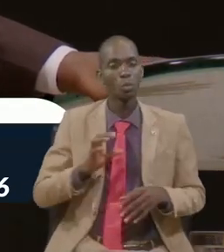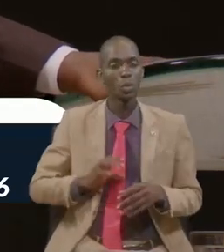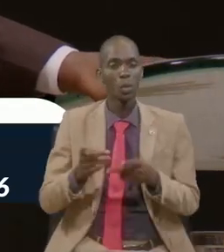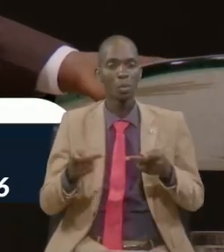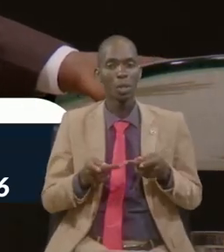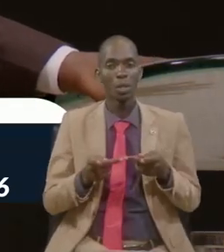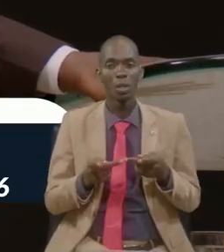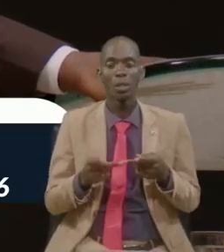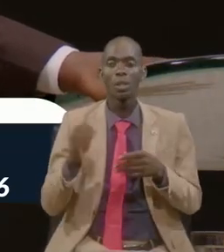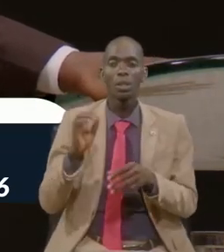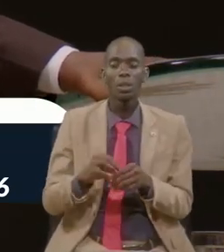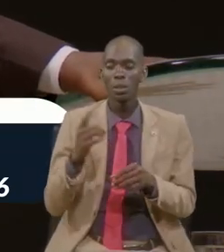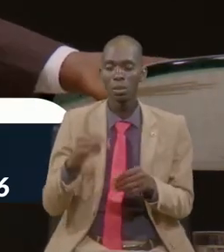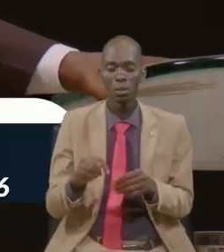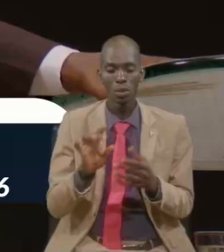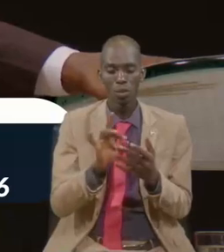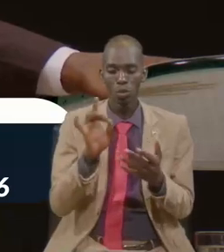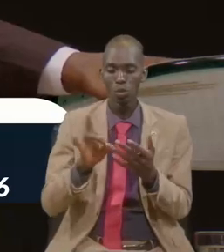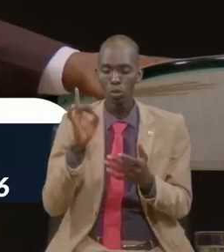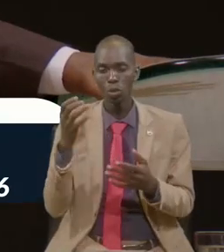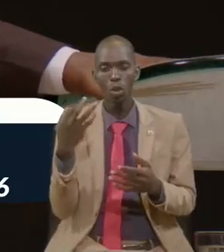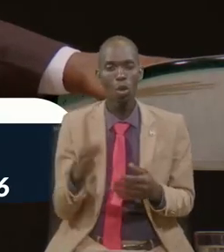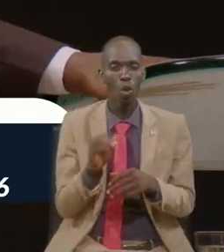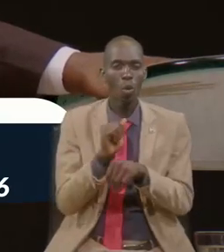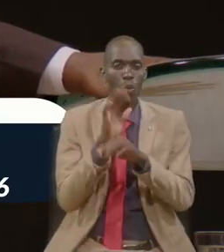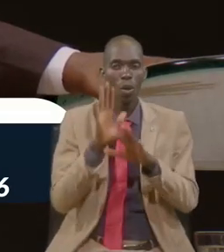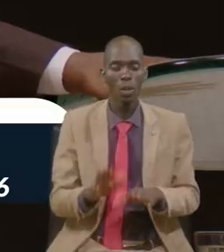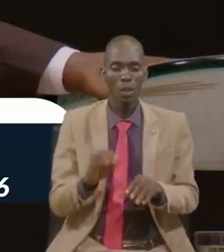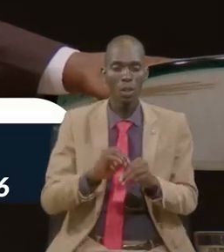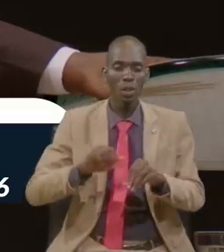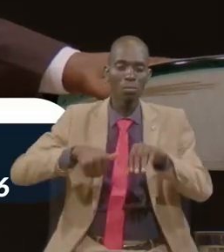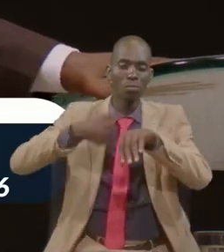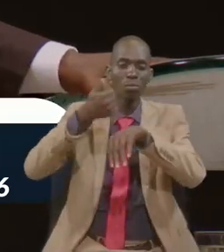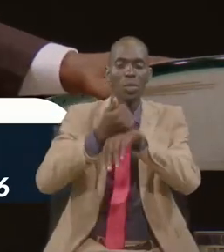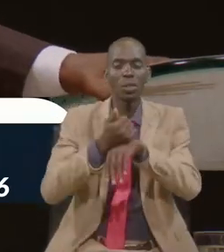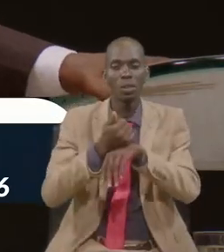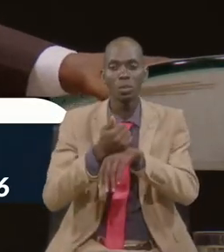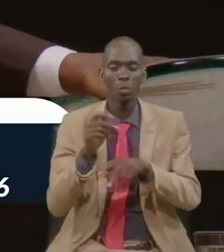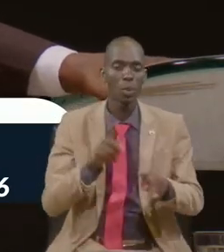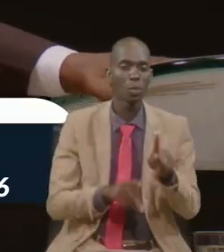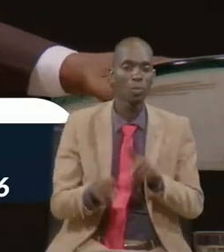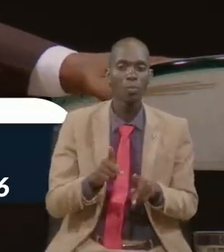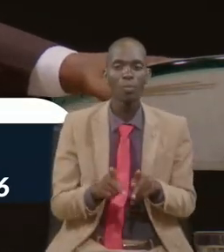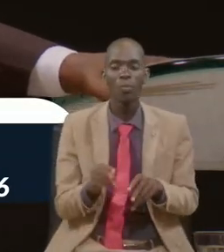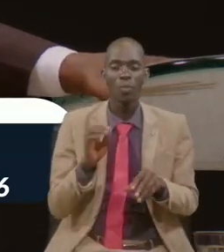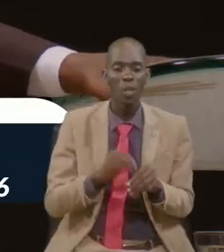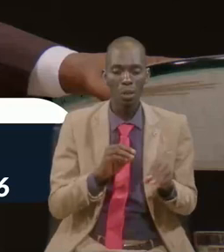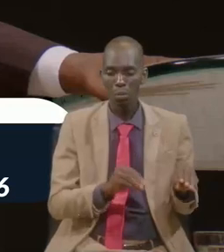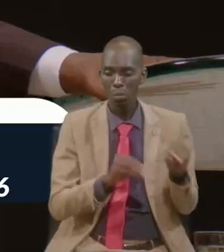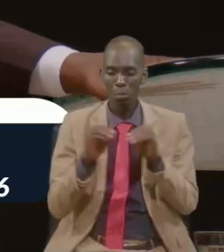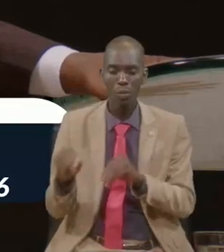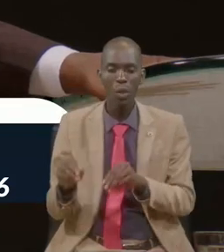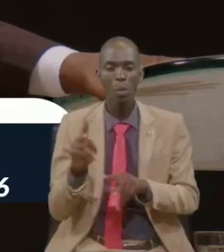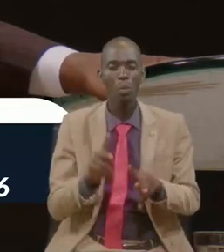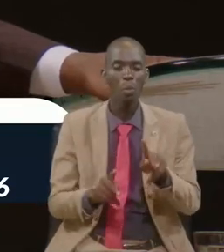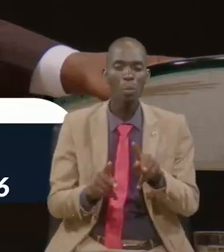l'église, dans le comité de mariage, ou dans le choix des ouvriers, ou lorsqu'on nomme